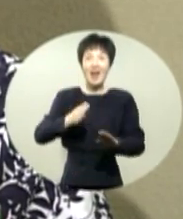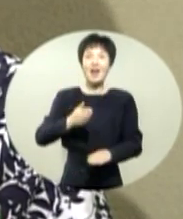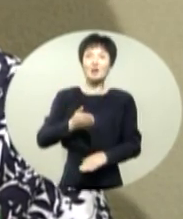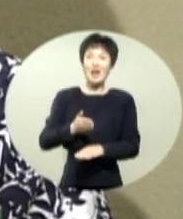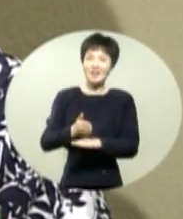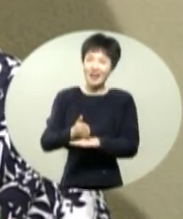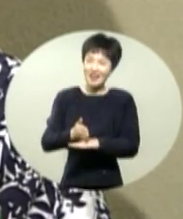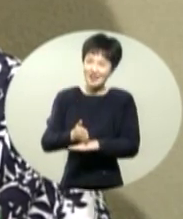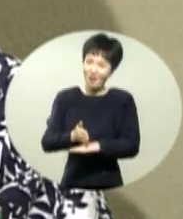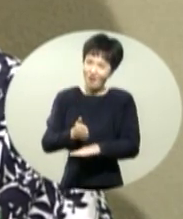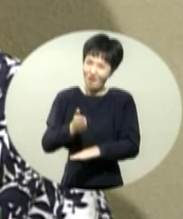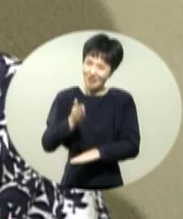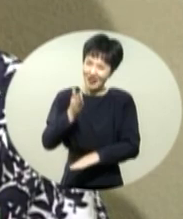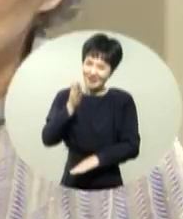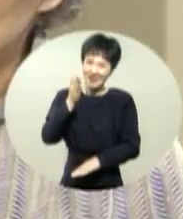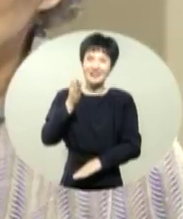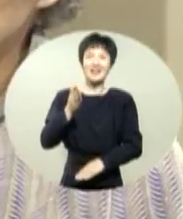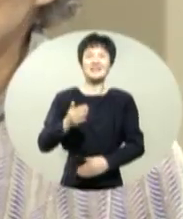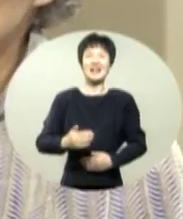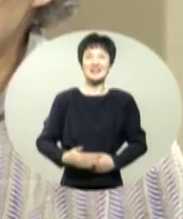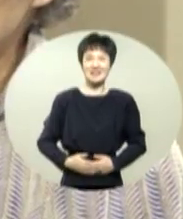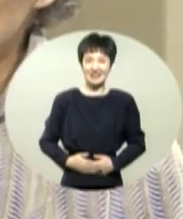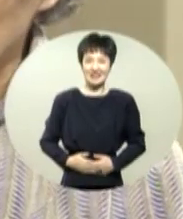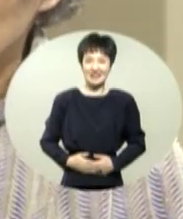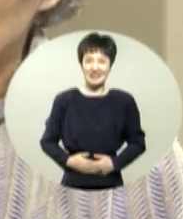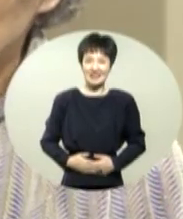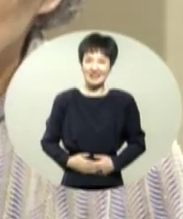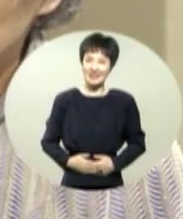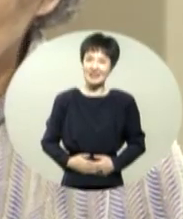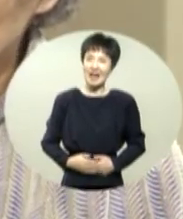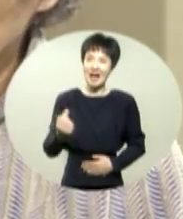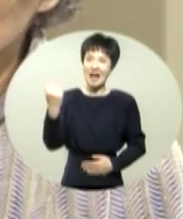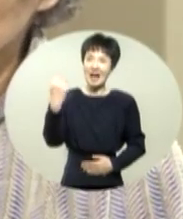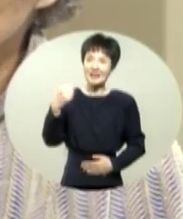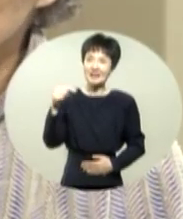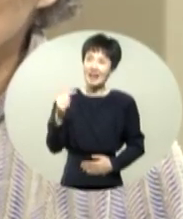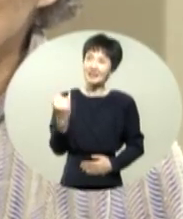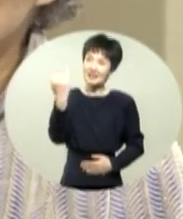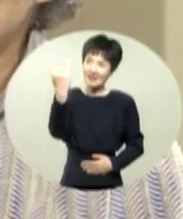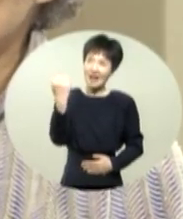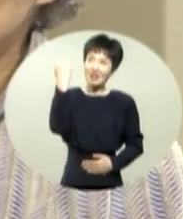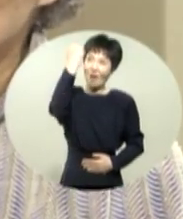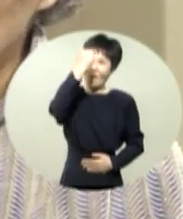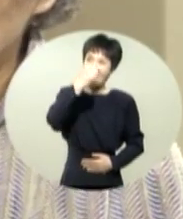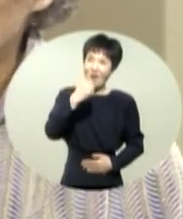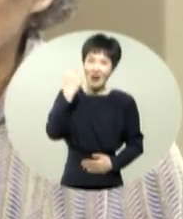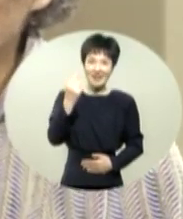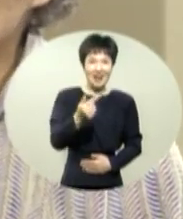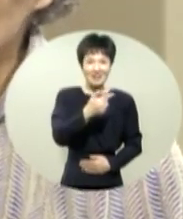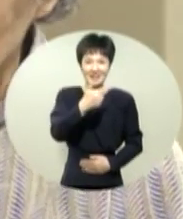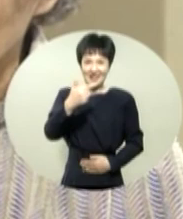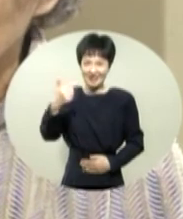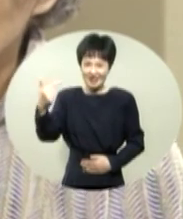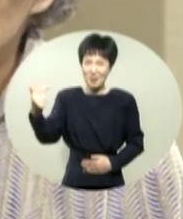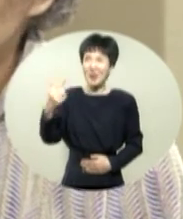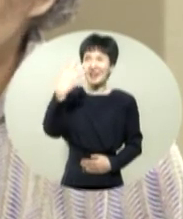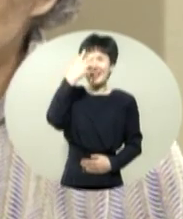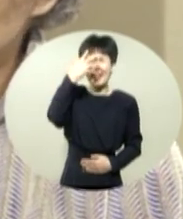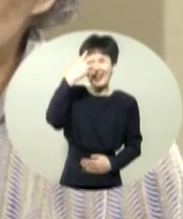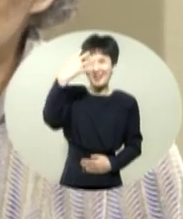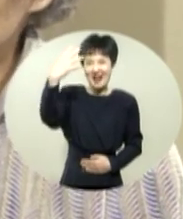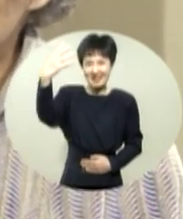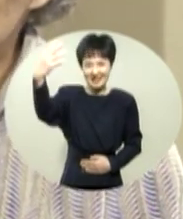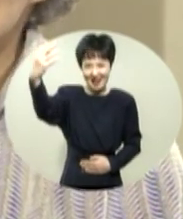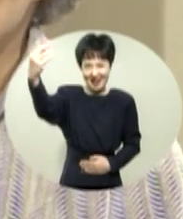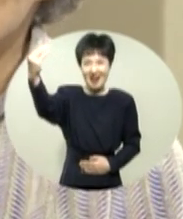だからすごく感謝してます。 踊ってるお顔がね、何とも言えない可愛さがあって、やっぱ